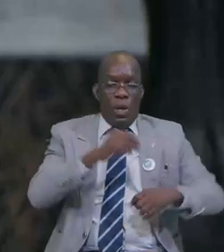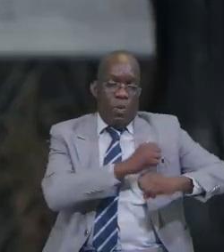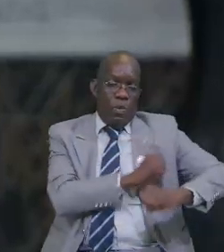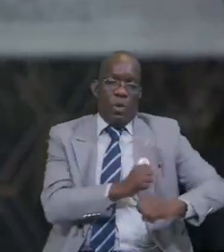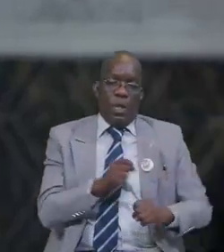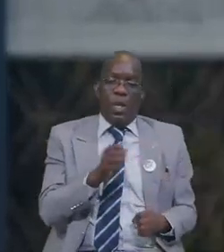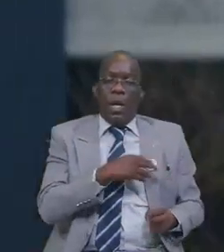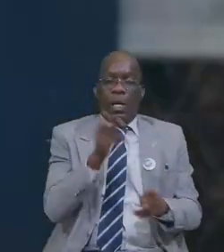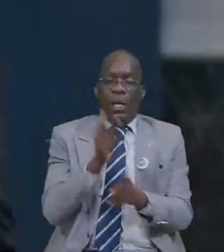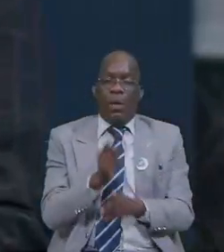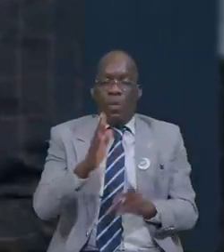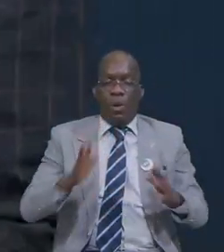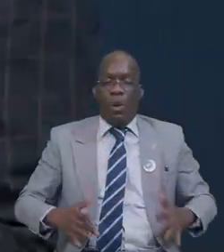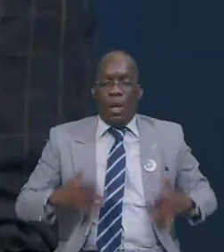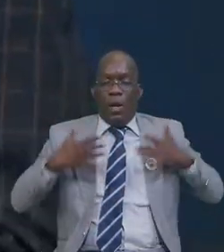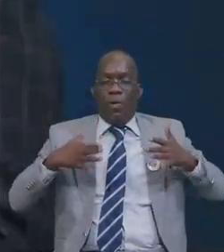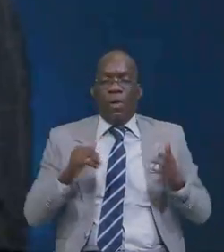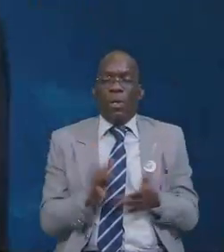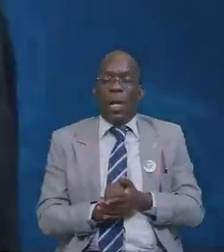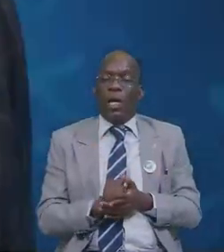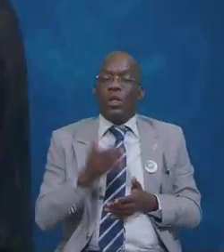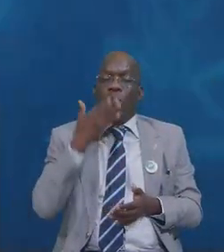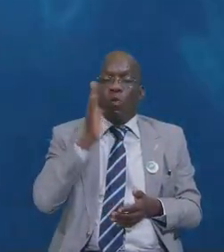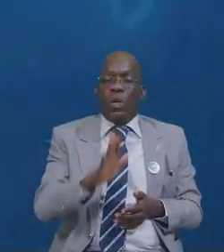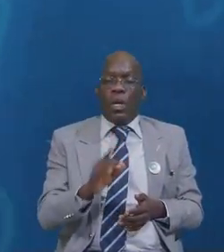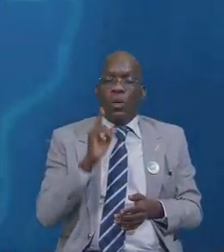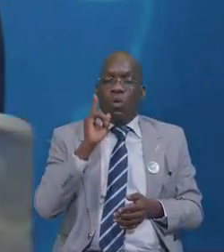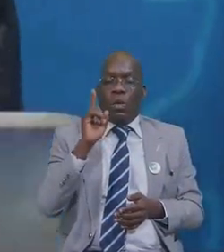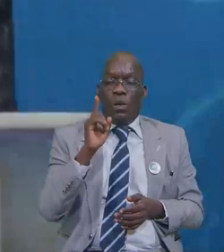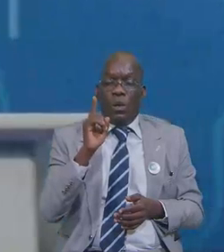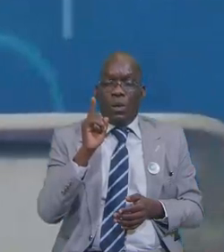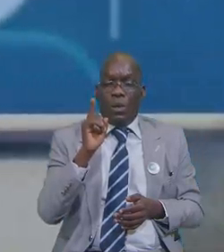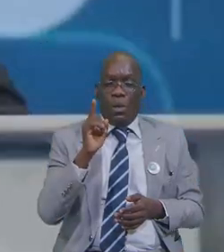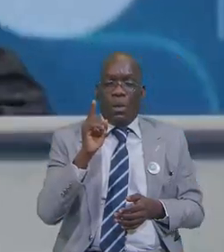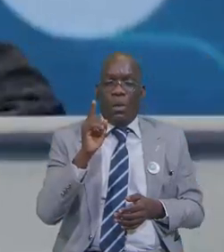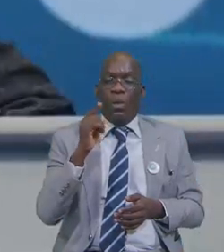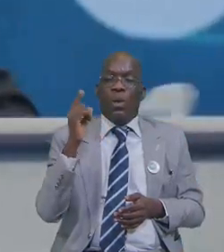Il te protège, il te préserve ta vie. Et ce malin,